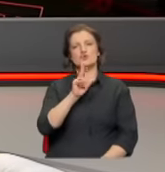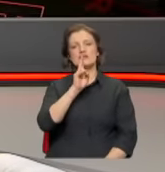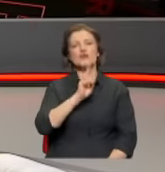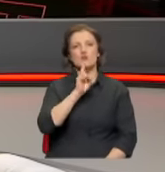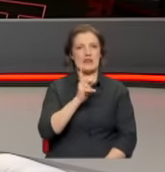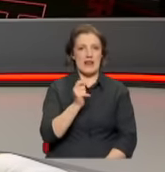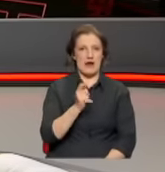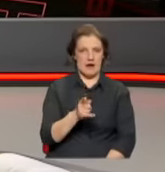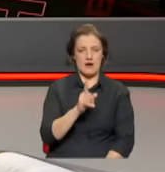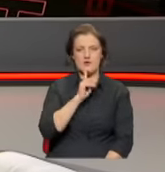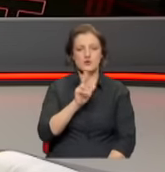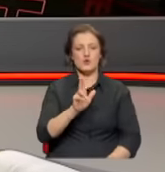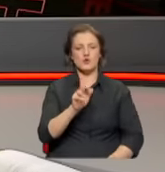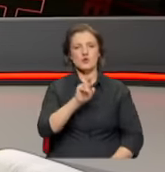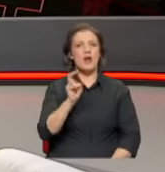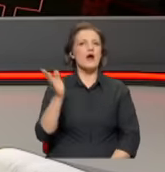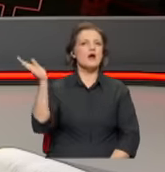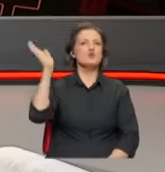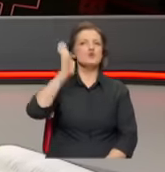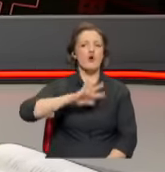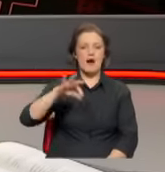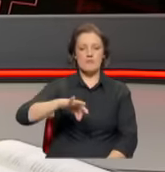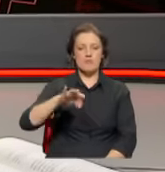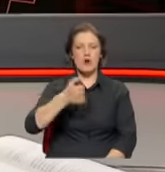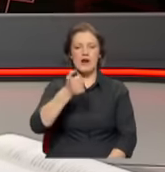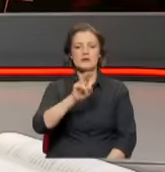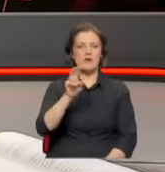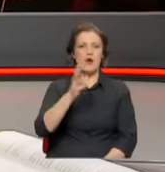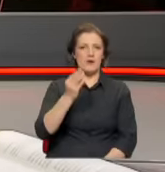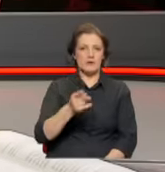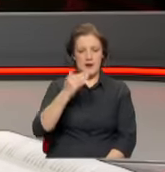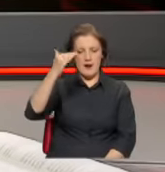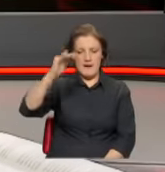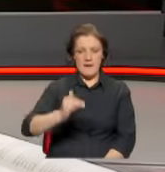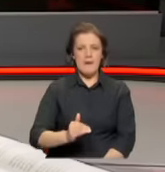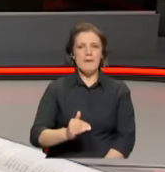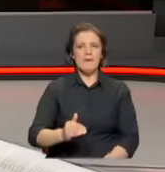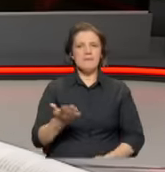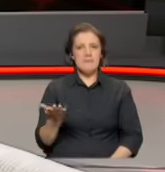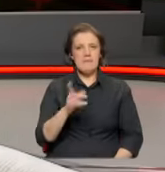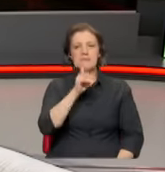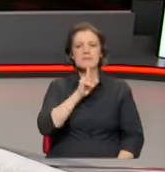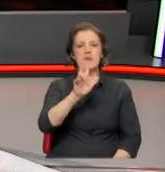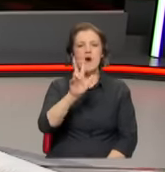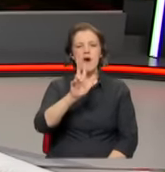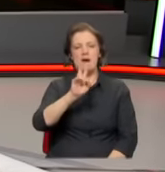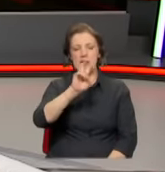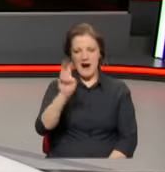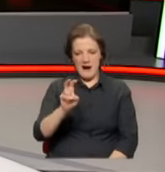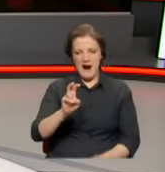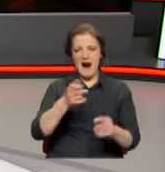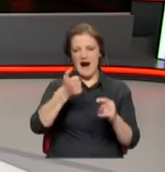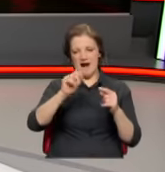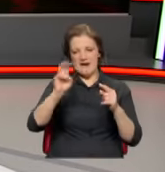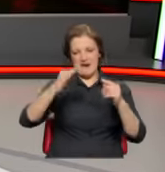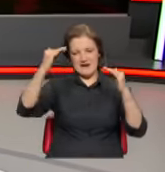lira 130 dolardı. Sonra bugün 6 dolar oldu. 6 dolara indi. Yani 130 dolardan 6 dolara